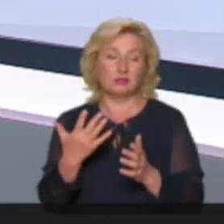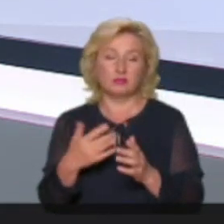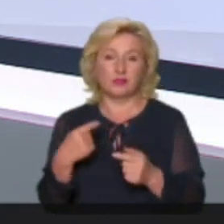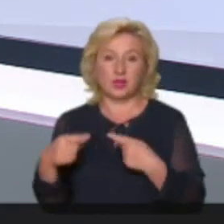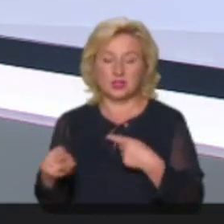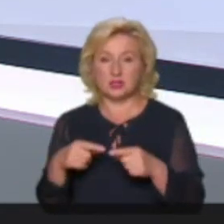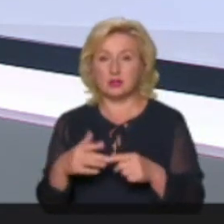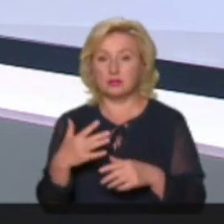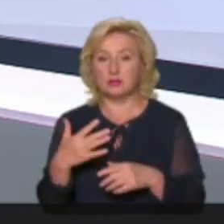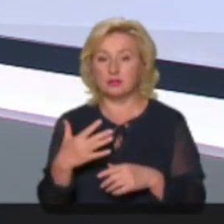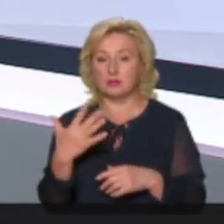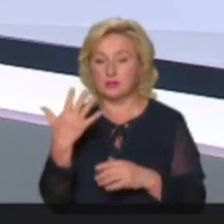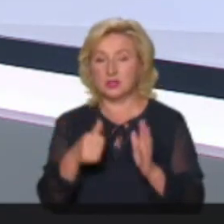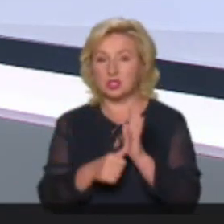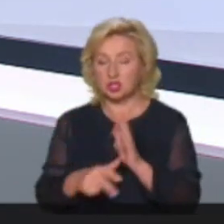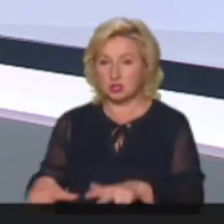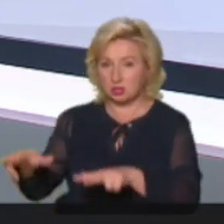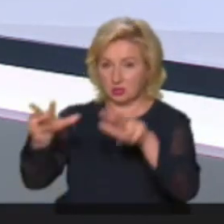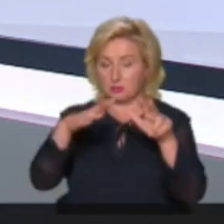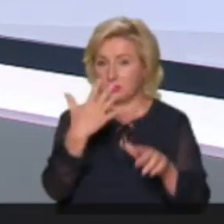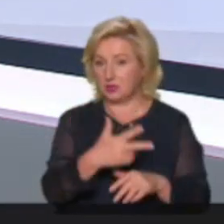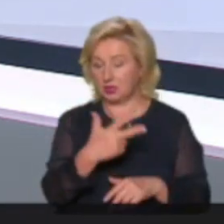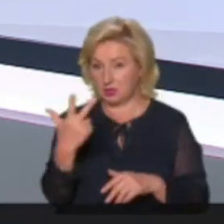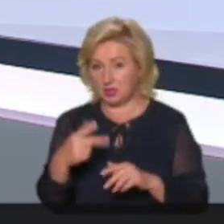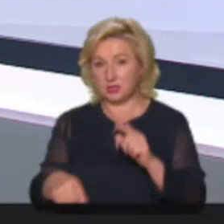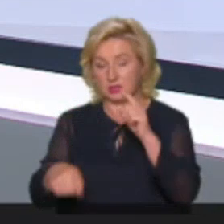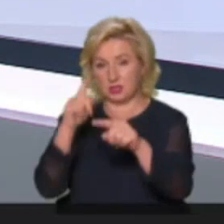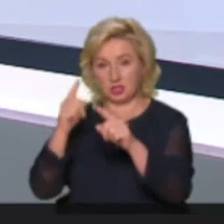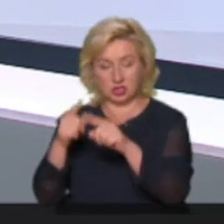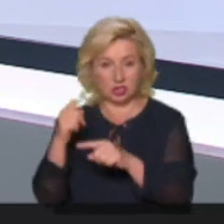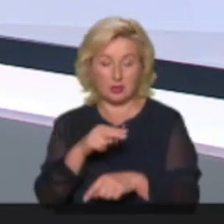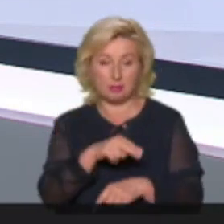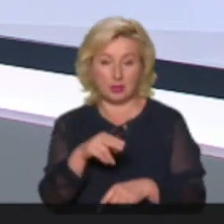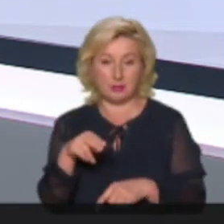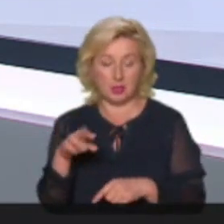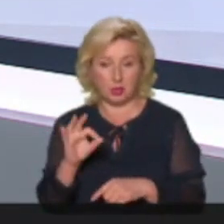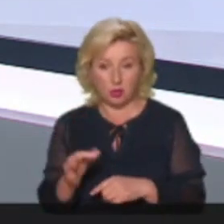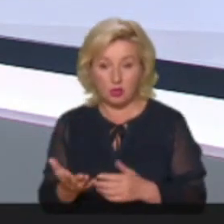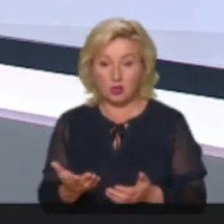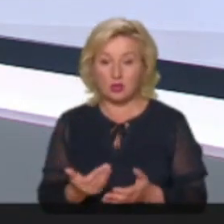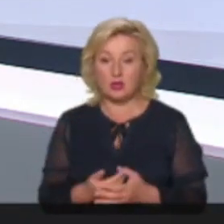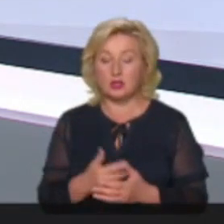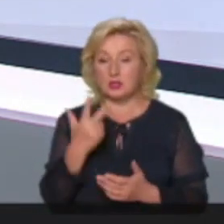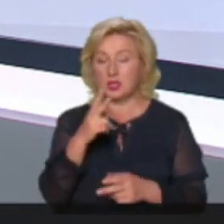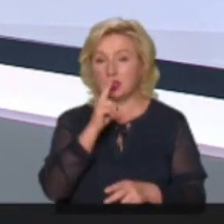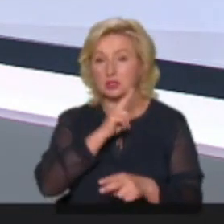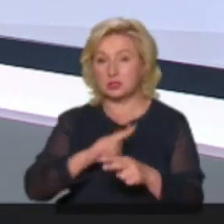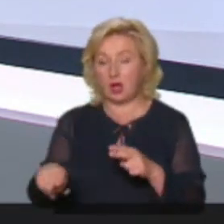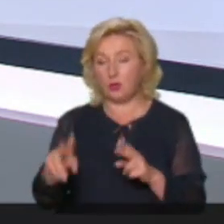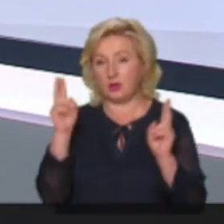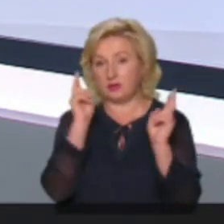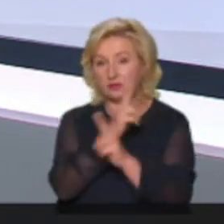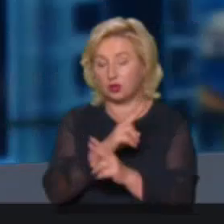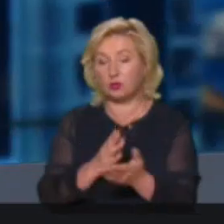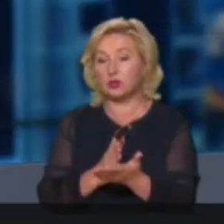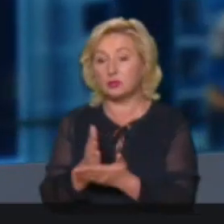невелика. 56 летіло, 53 знищило ППО. 53 знищило ПВО і 3 десь загубилися в невідомому напрямку.